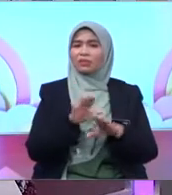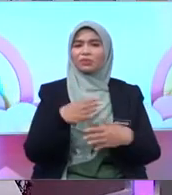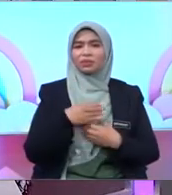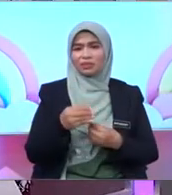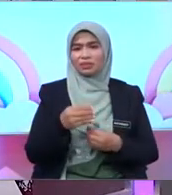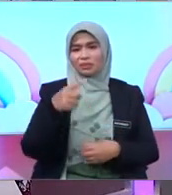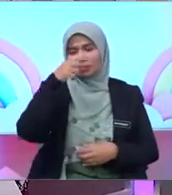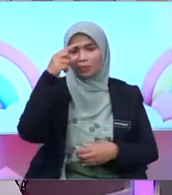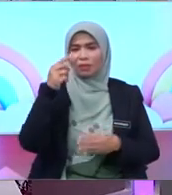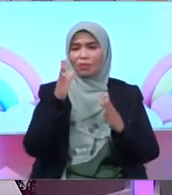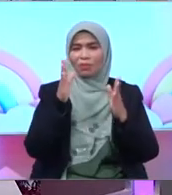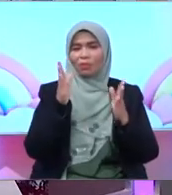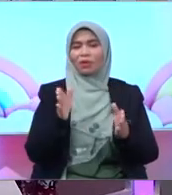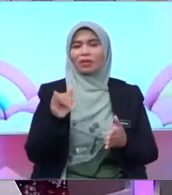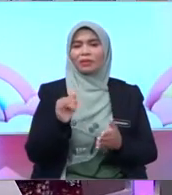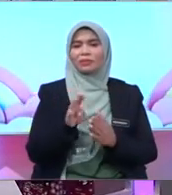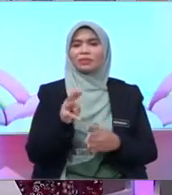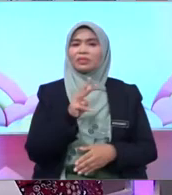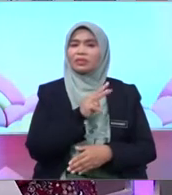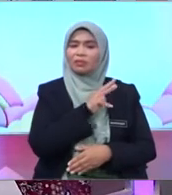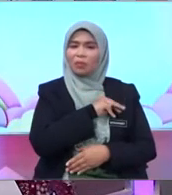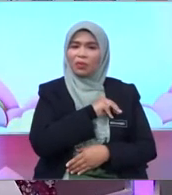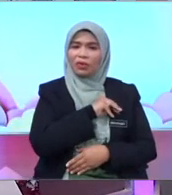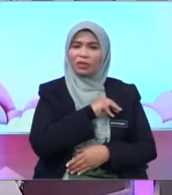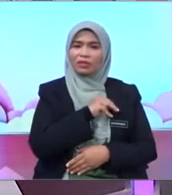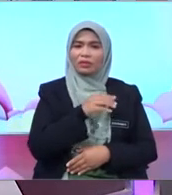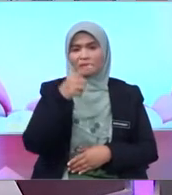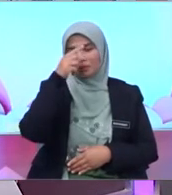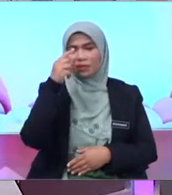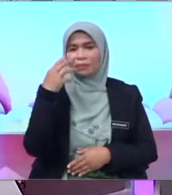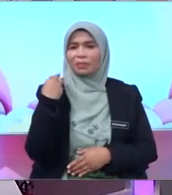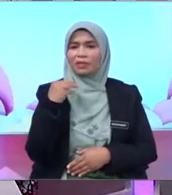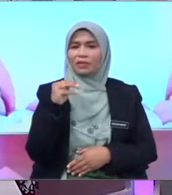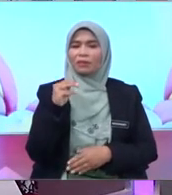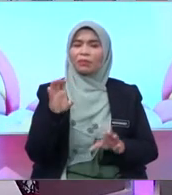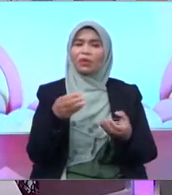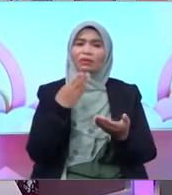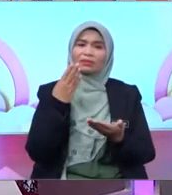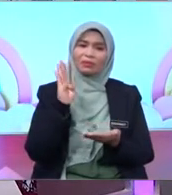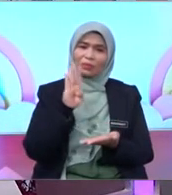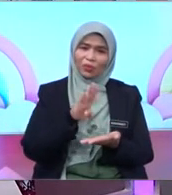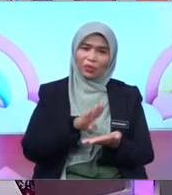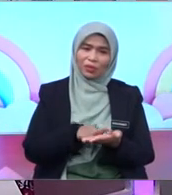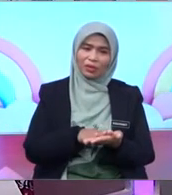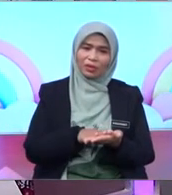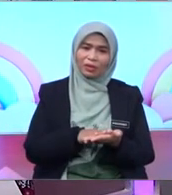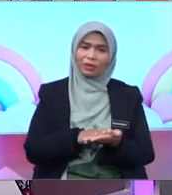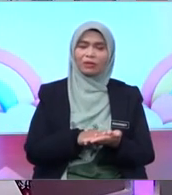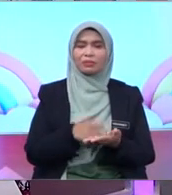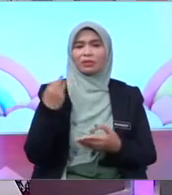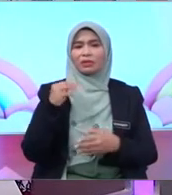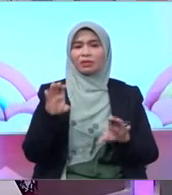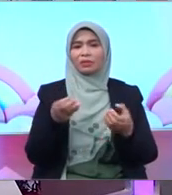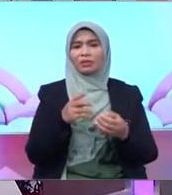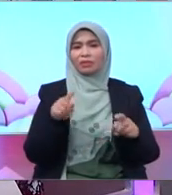orang yang tidak bersikap murid Sebab mereka selalu melakukan keburu kenham melakukan tingkah laku yang tidak baik